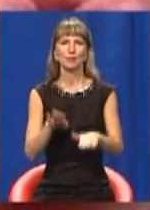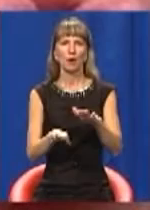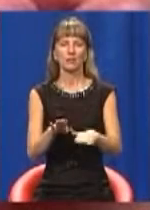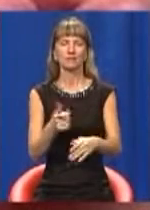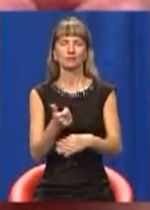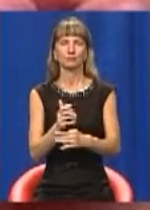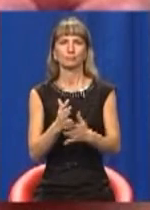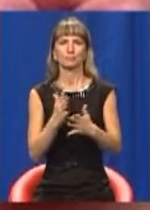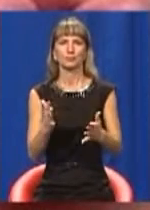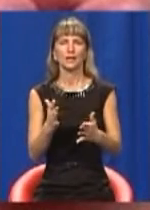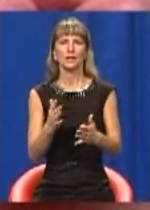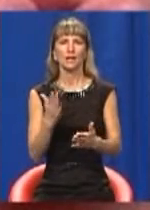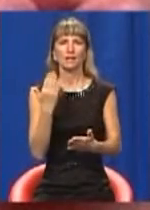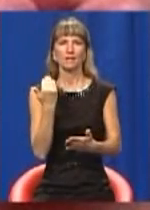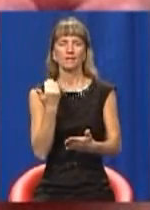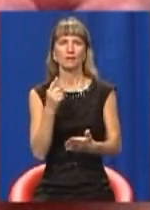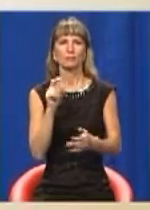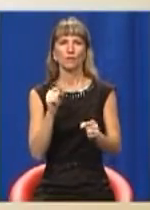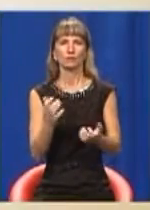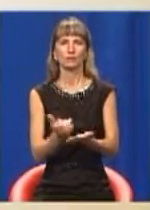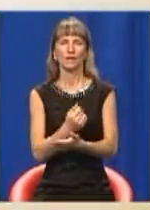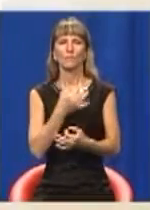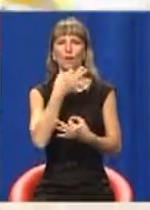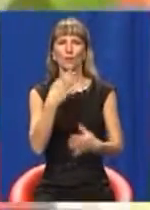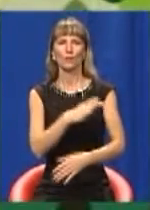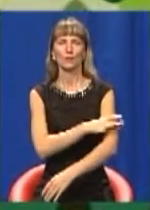і дасть фору будь-якому іншому мускулу.